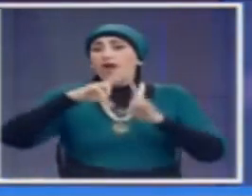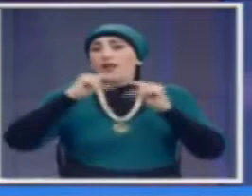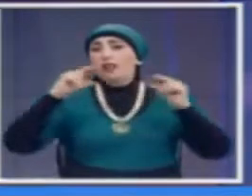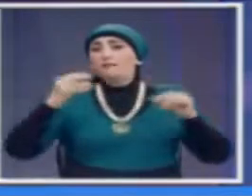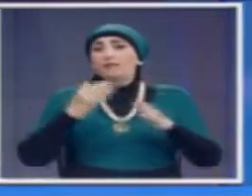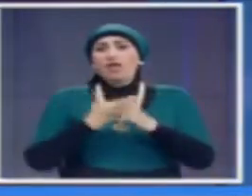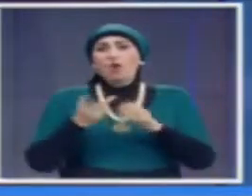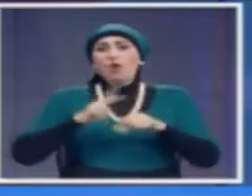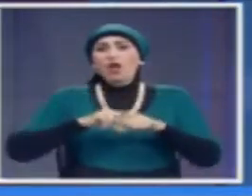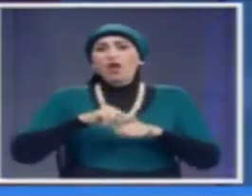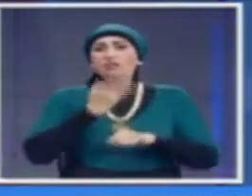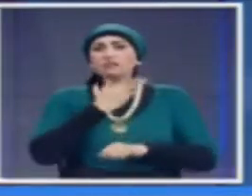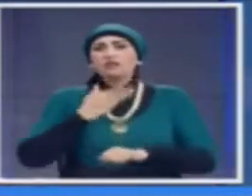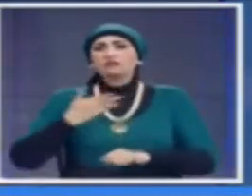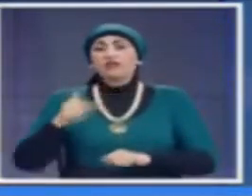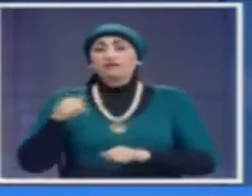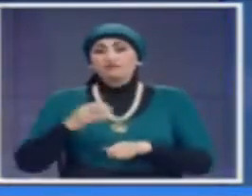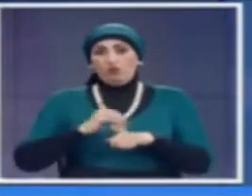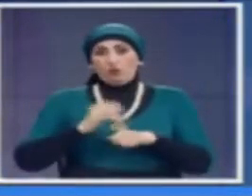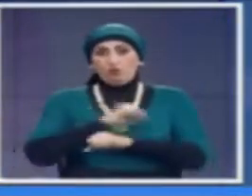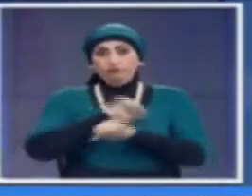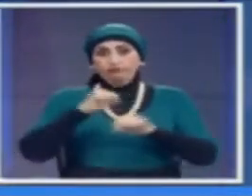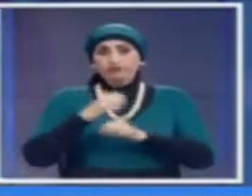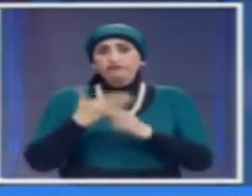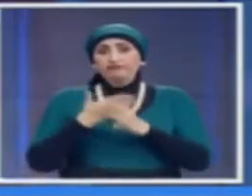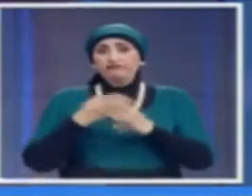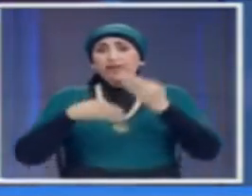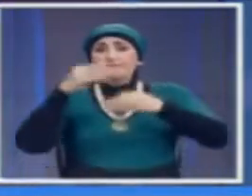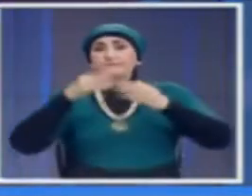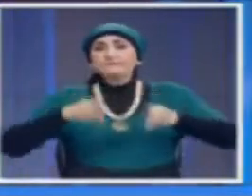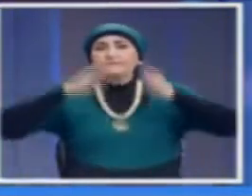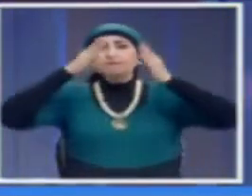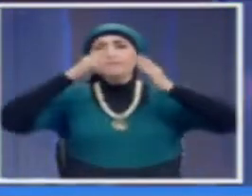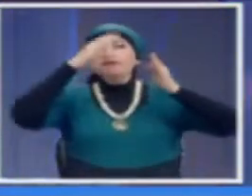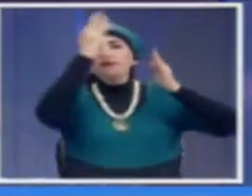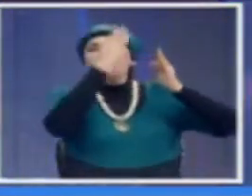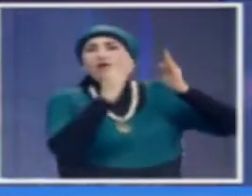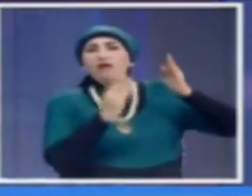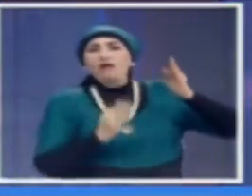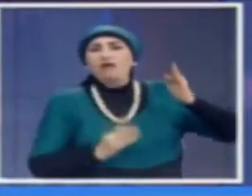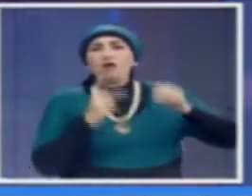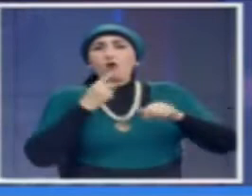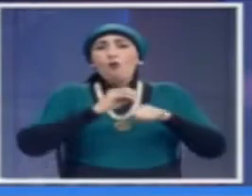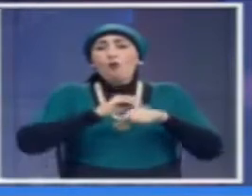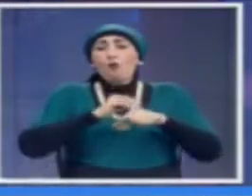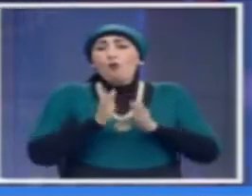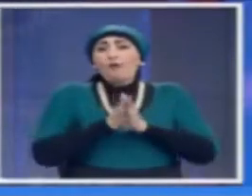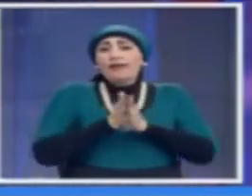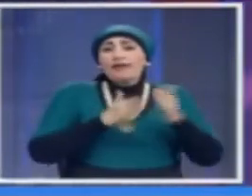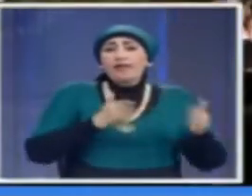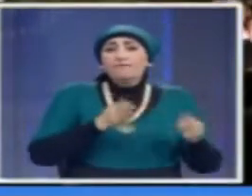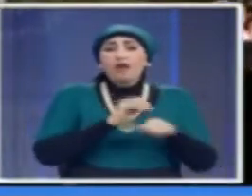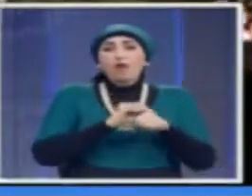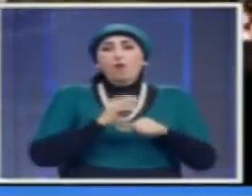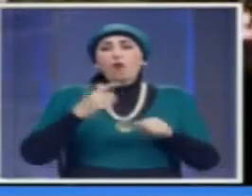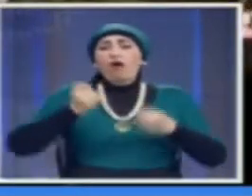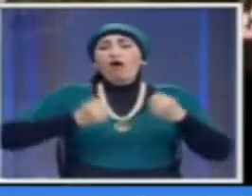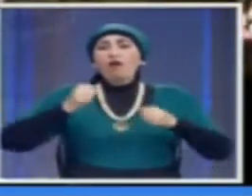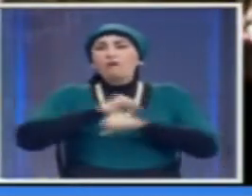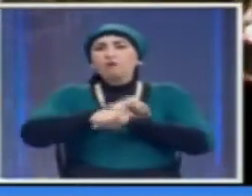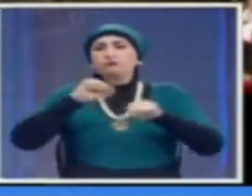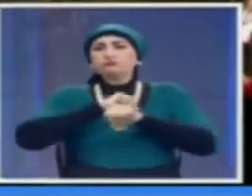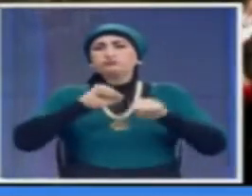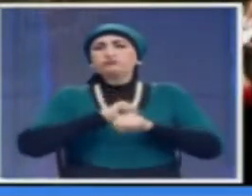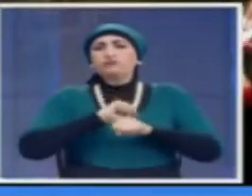بيروت، فضلا عن إصابة عدد من الأشخاص. كما تسبب الانفجار في تصدع عدد من المباني المحيطة بالخزان وتحطم عدد